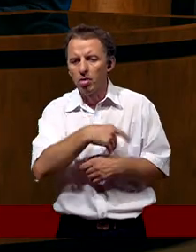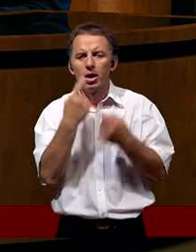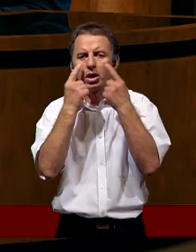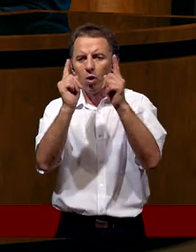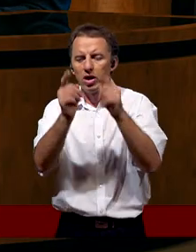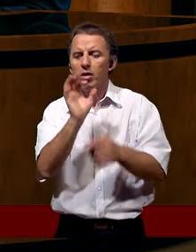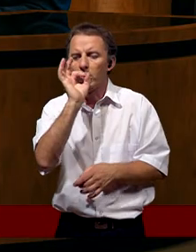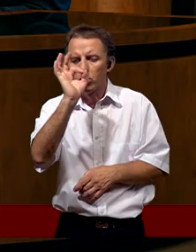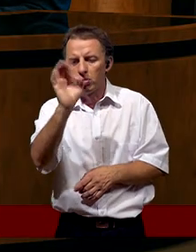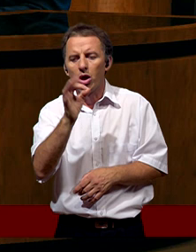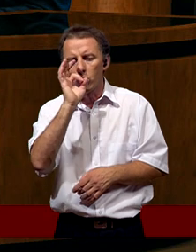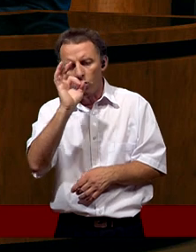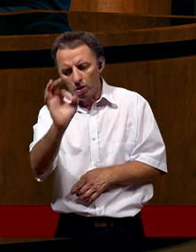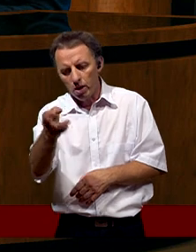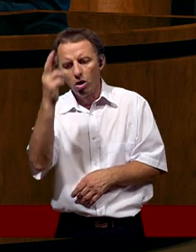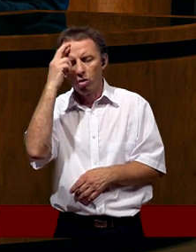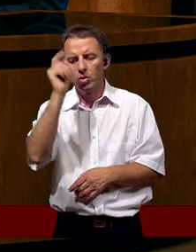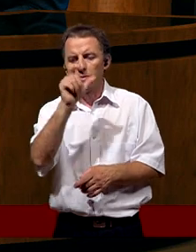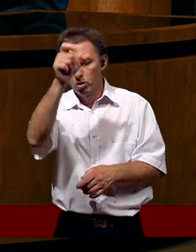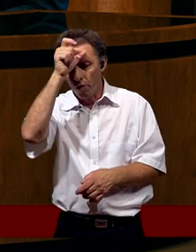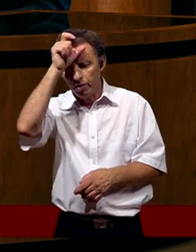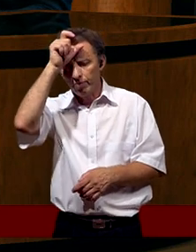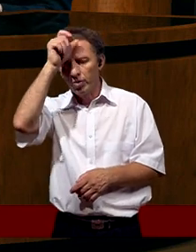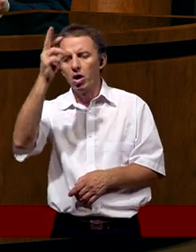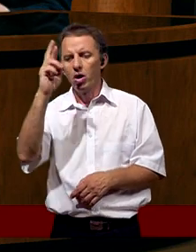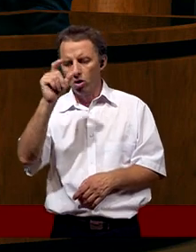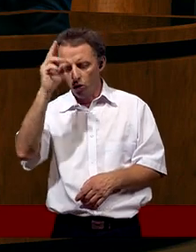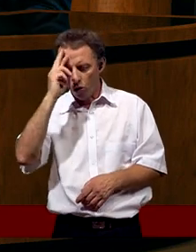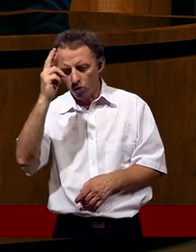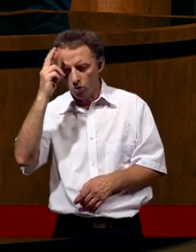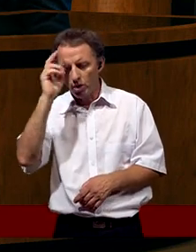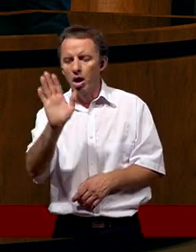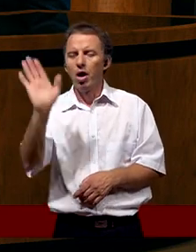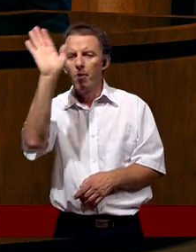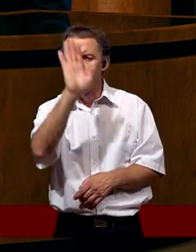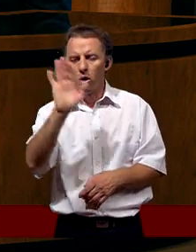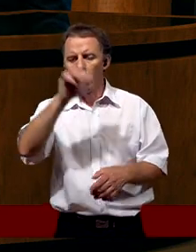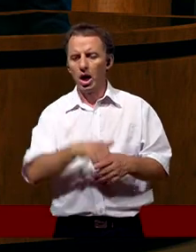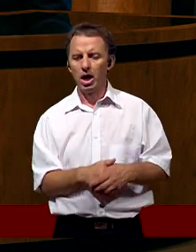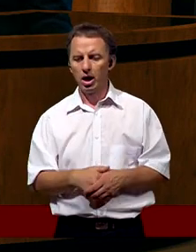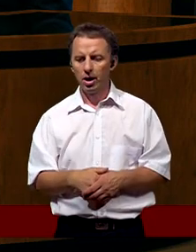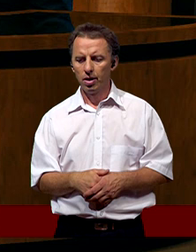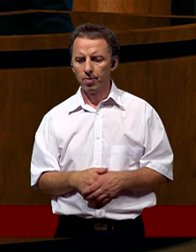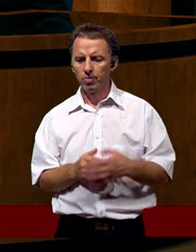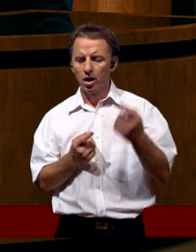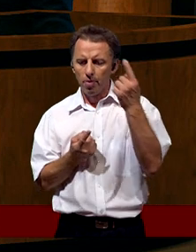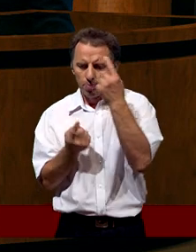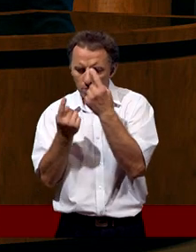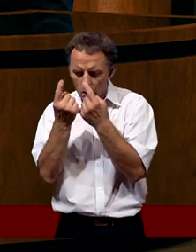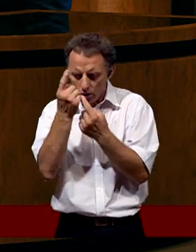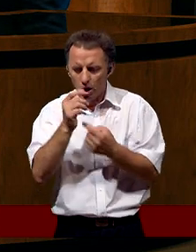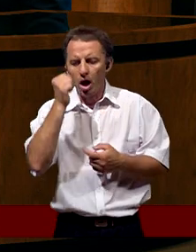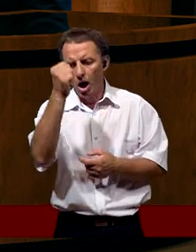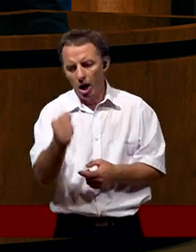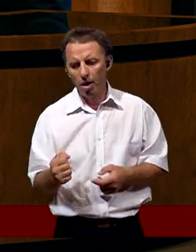postrzegamy dobro dzisiaj, prawda? Dobro w rozumieniu człowieka, czy w rozumieniu Boga? I myślę, że tutaj